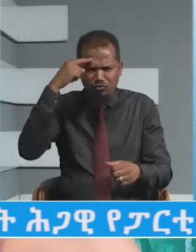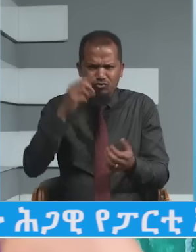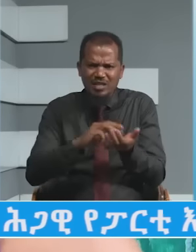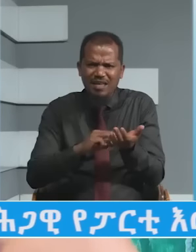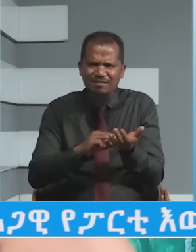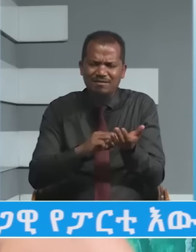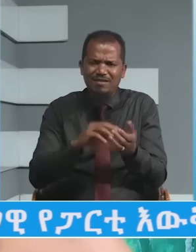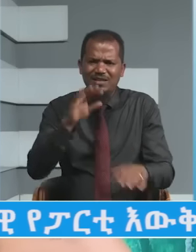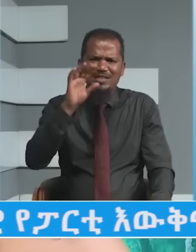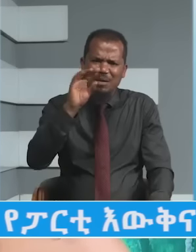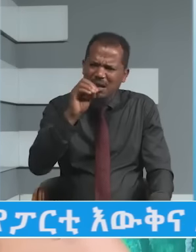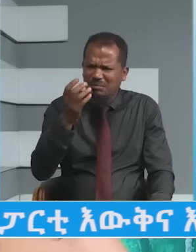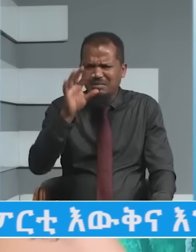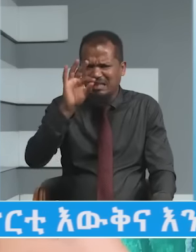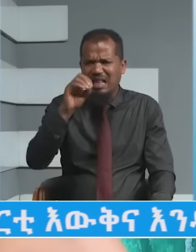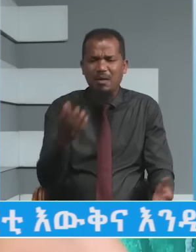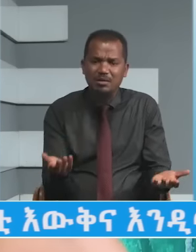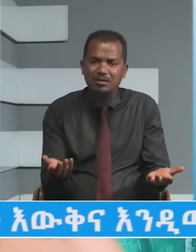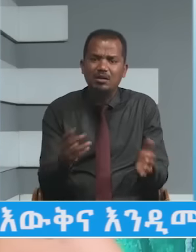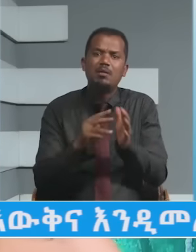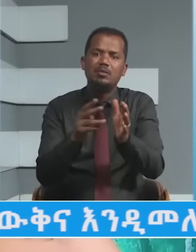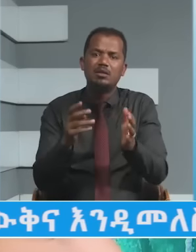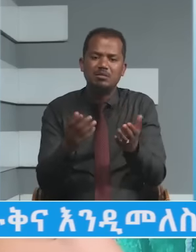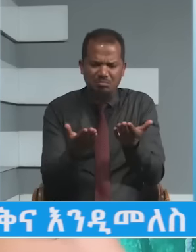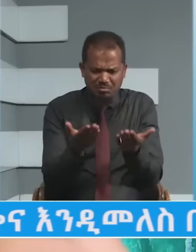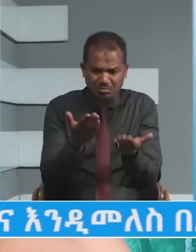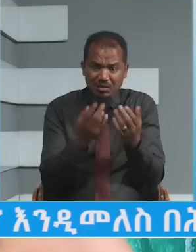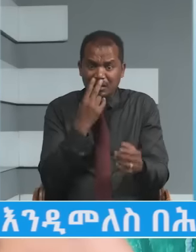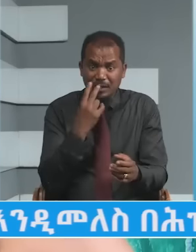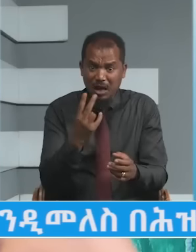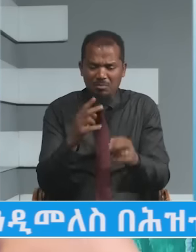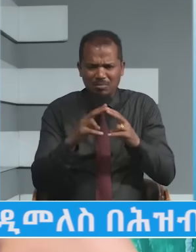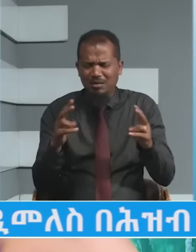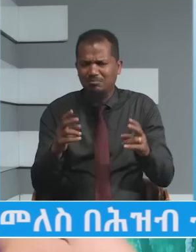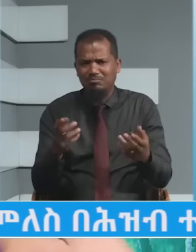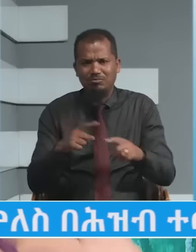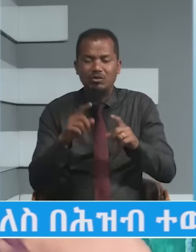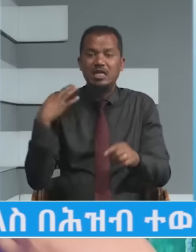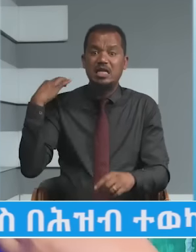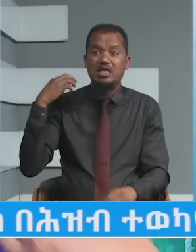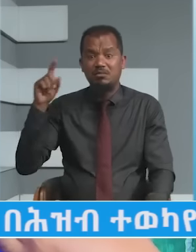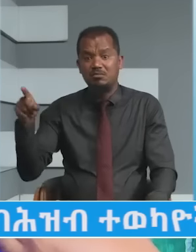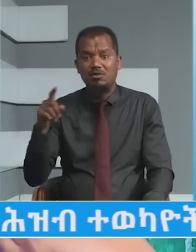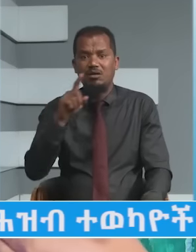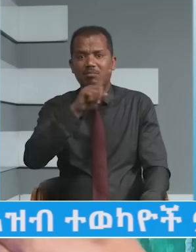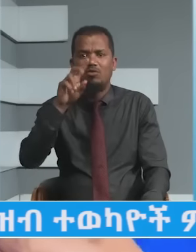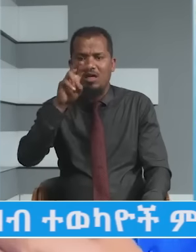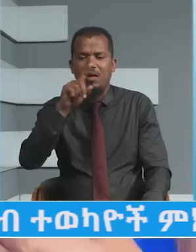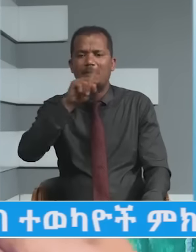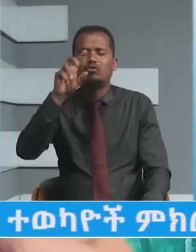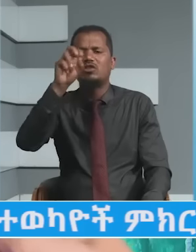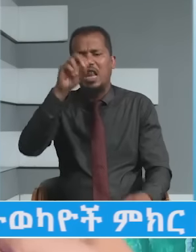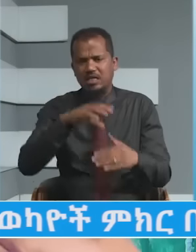ጤፍ 89 ምናምን ብር ነው። እዚህ ለምሳሌ በነጽጽር ስናስበው ይሄ የት እና የት ነው? ግለሰብ ብትሄዱ